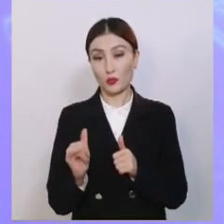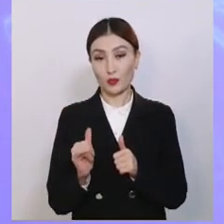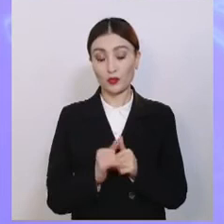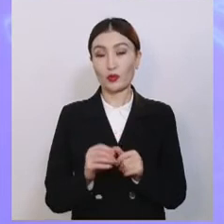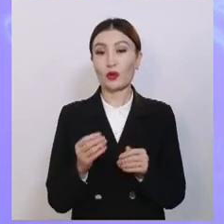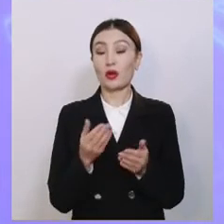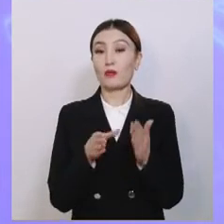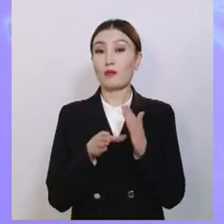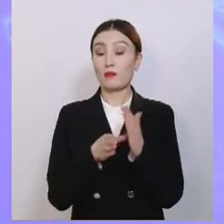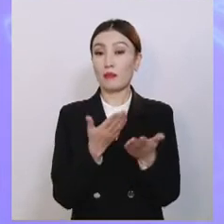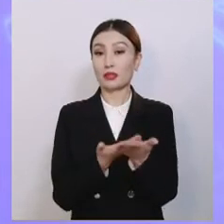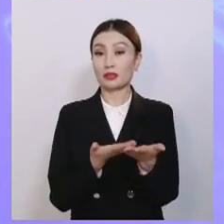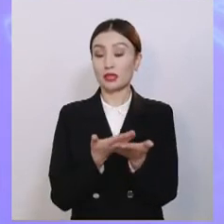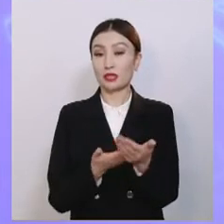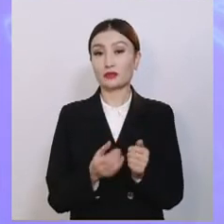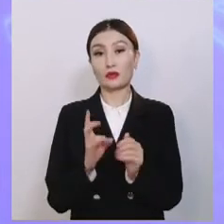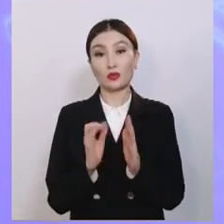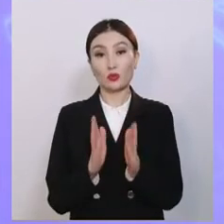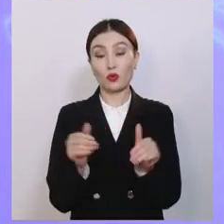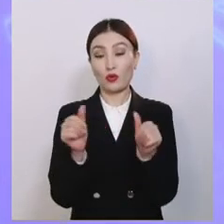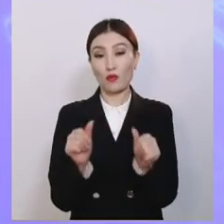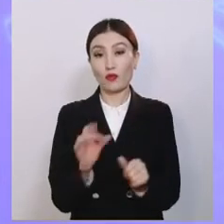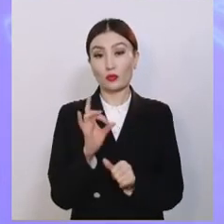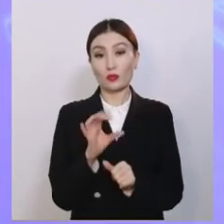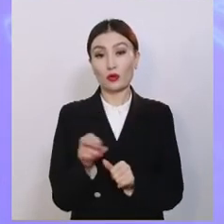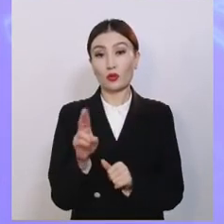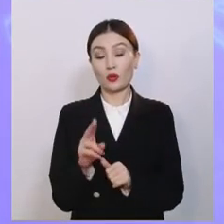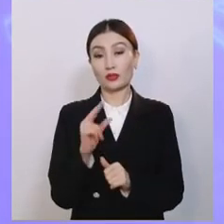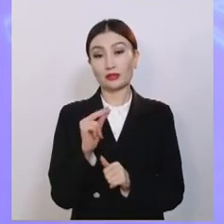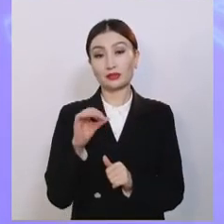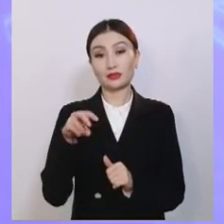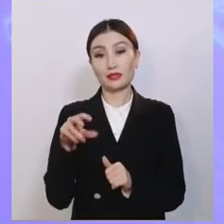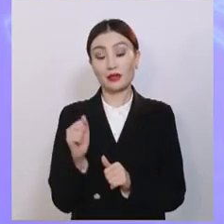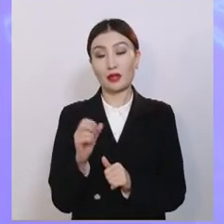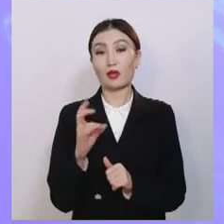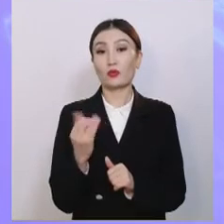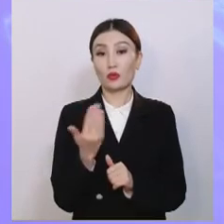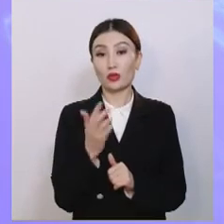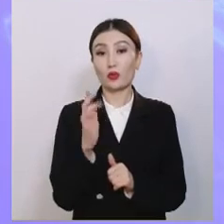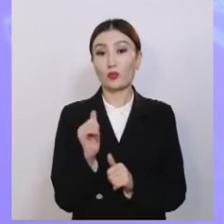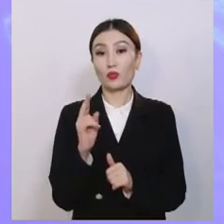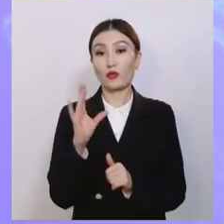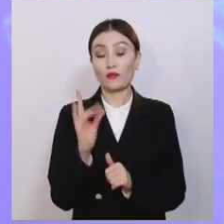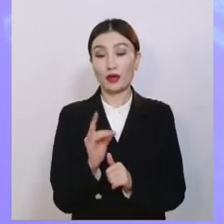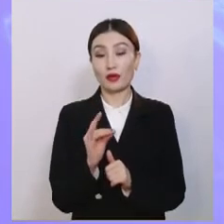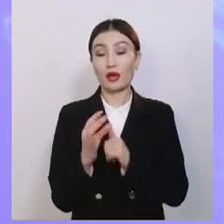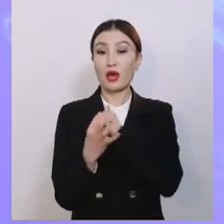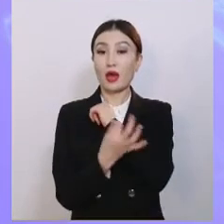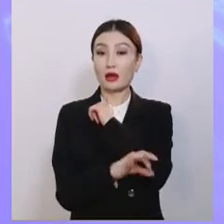обычно подсказывает ему не только форму рода, числа, но и букву в окончании.